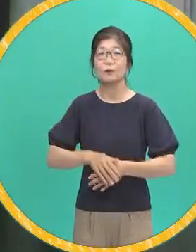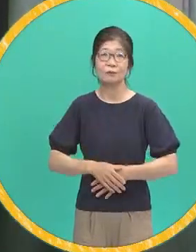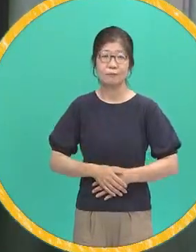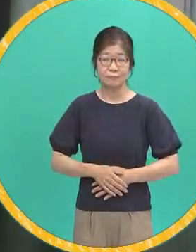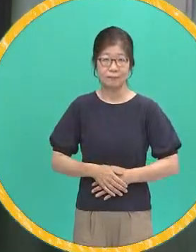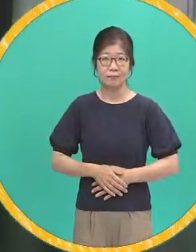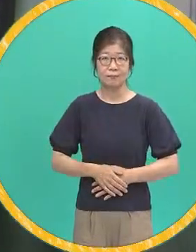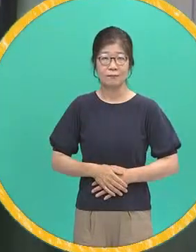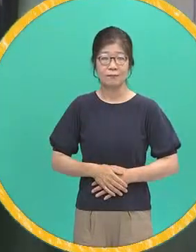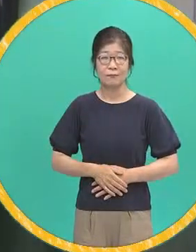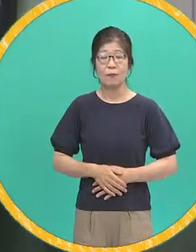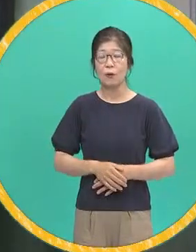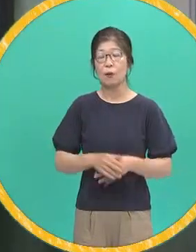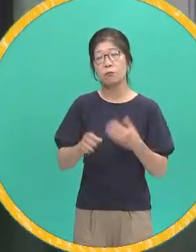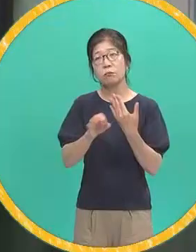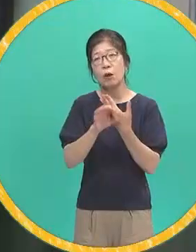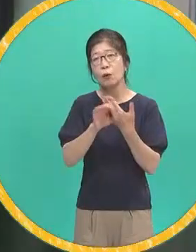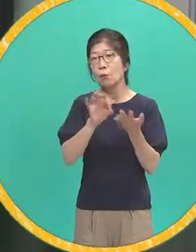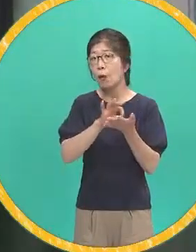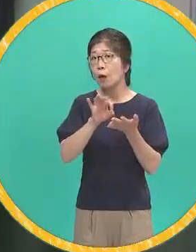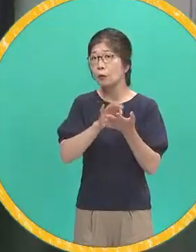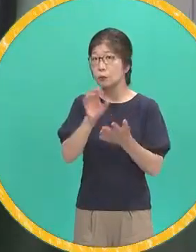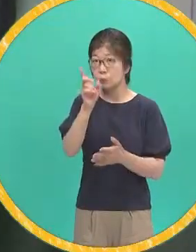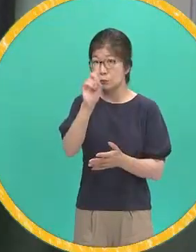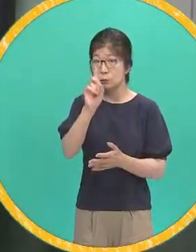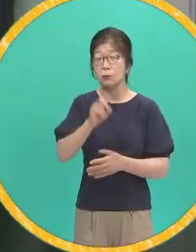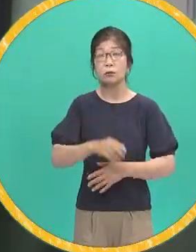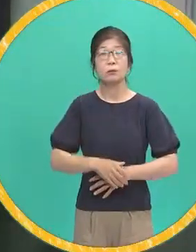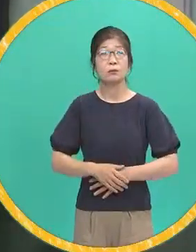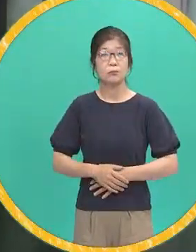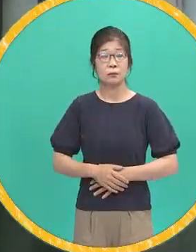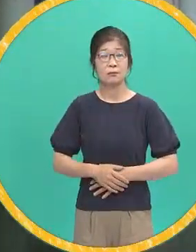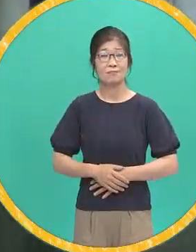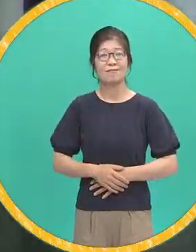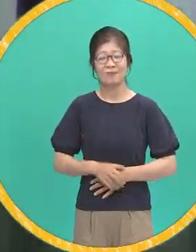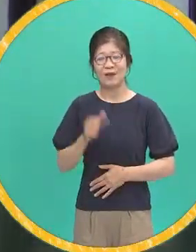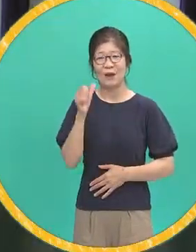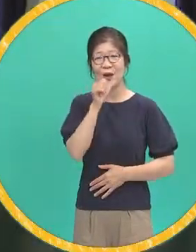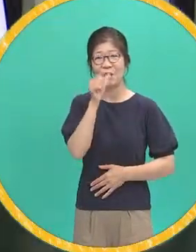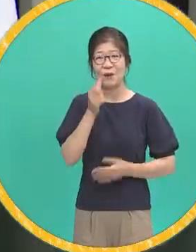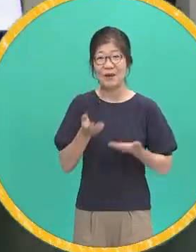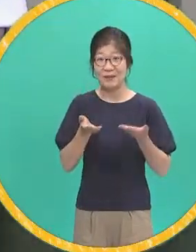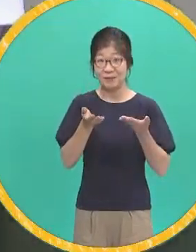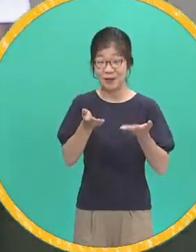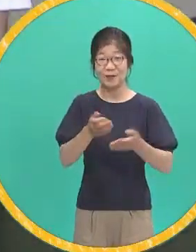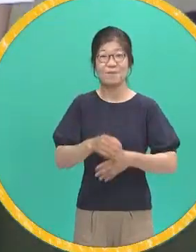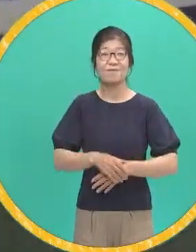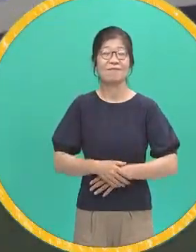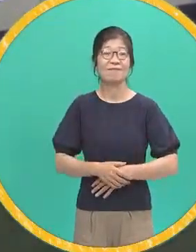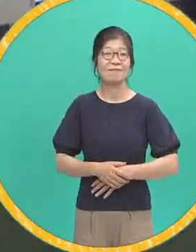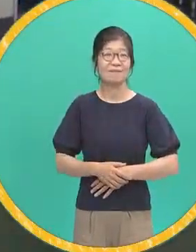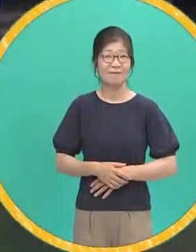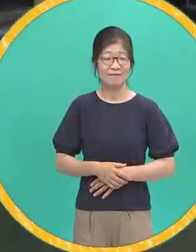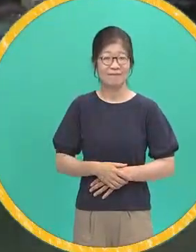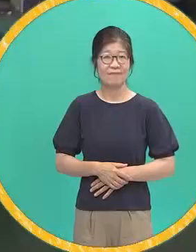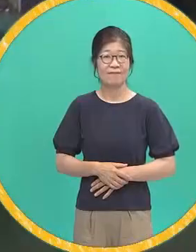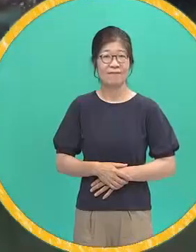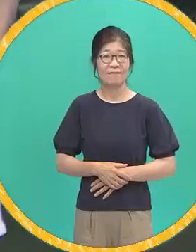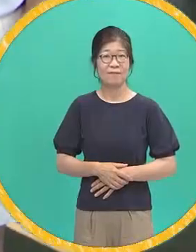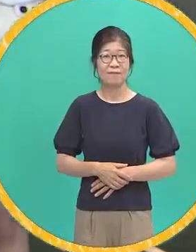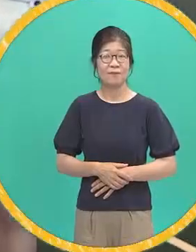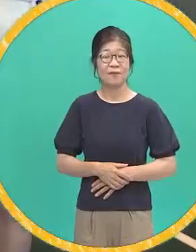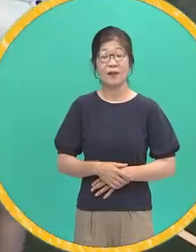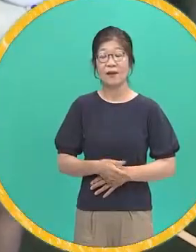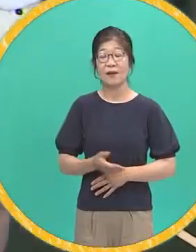カラーガードの道具ってどんなものがあるんですかはいご紹介させていただきますまず演技で使わせていただいている